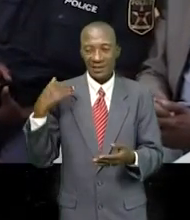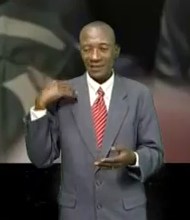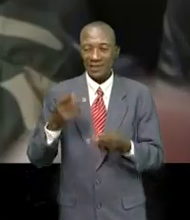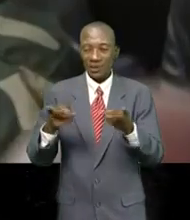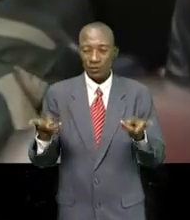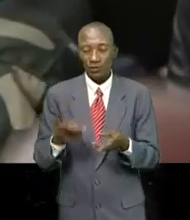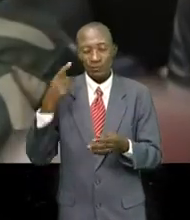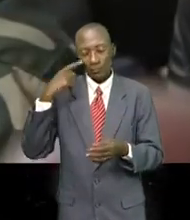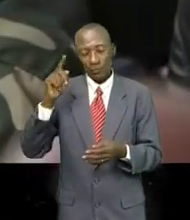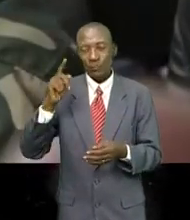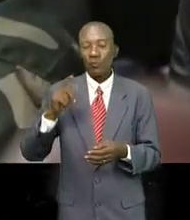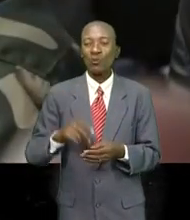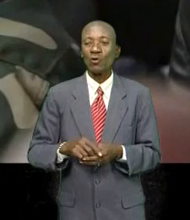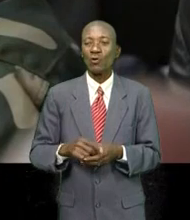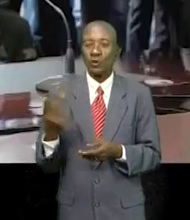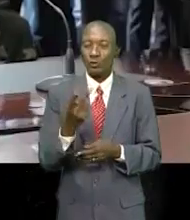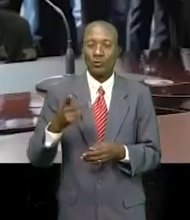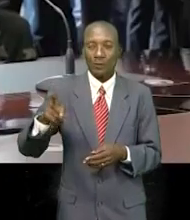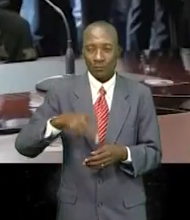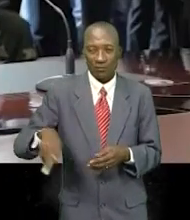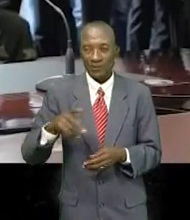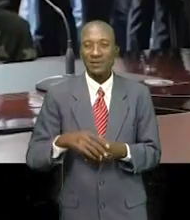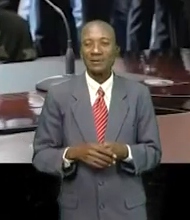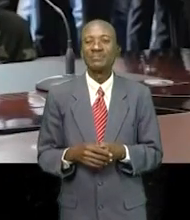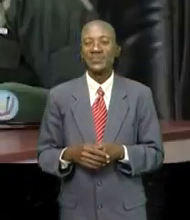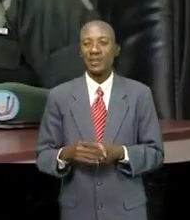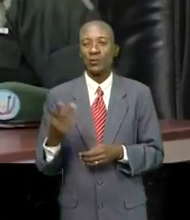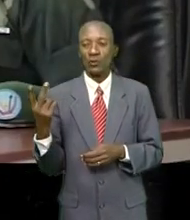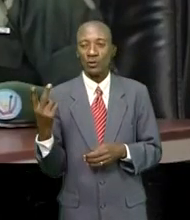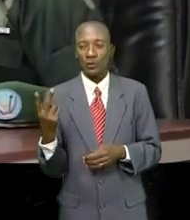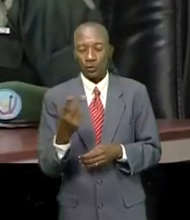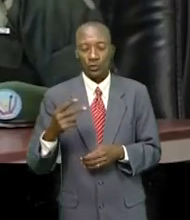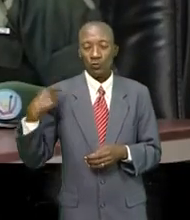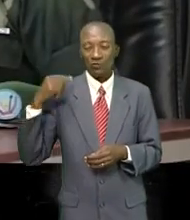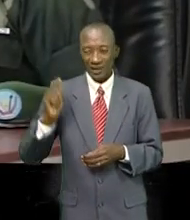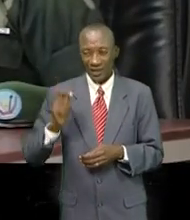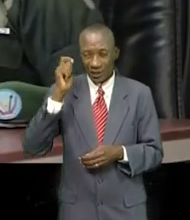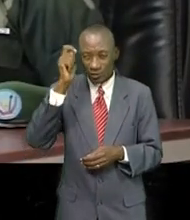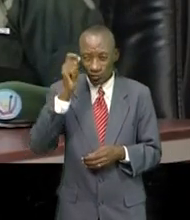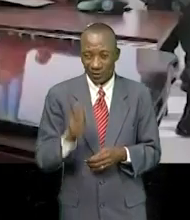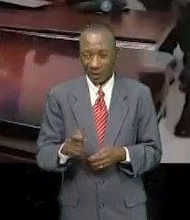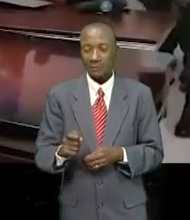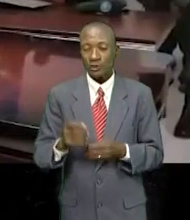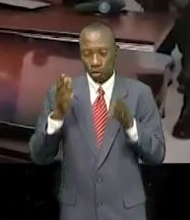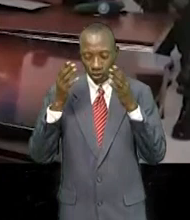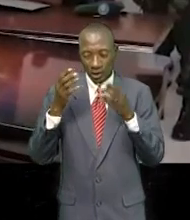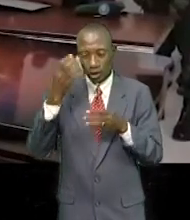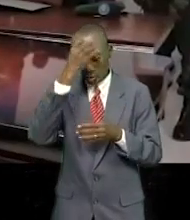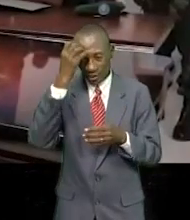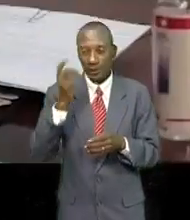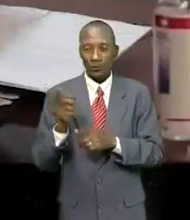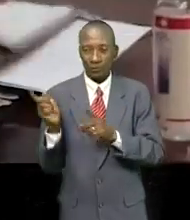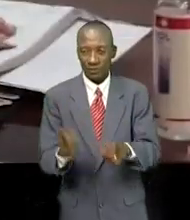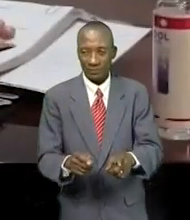et militaire du Nord Kivu et de l'Ituri. Karline Zazi Kassivita et Constant Ndima Kogba ont procédé à la remise et reprise